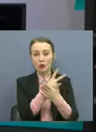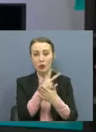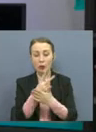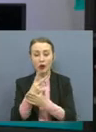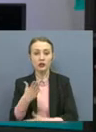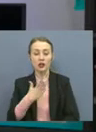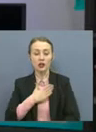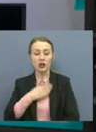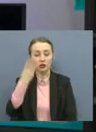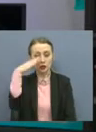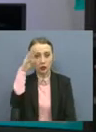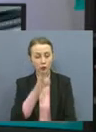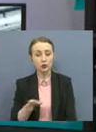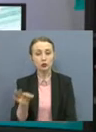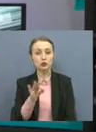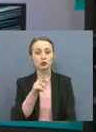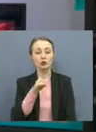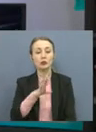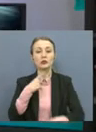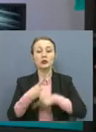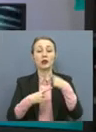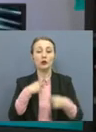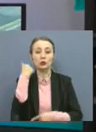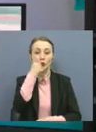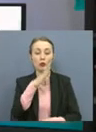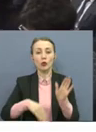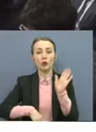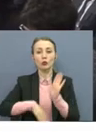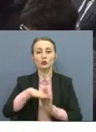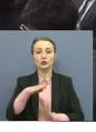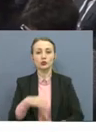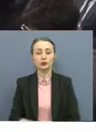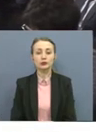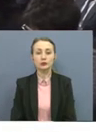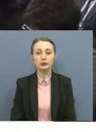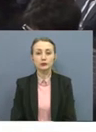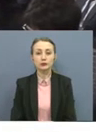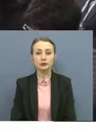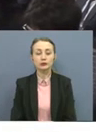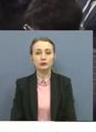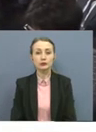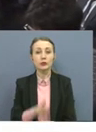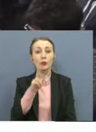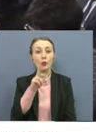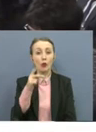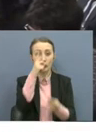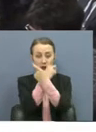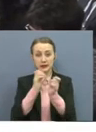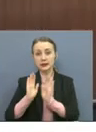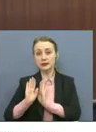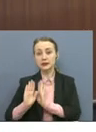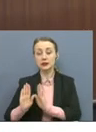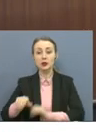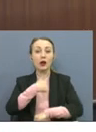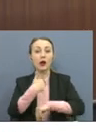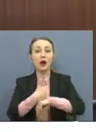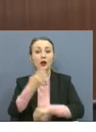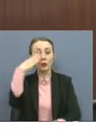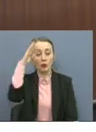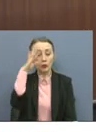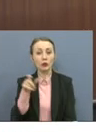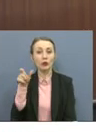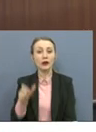емес, іс жүзінде нақты жұмыс жасауды шегелеп тапсырды. Бүгін өңір басшысының қабағы қатулы, қарамағындағы